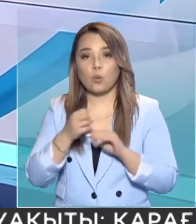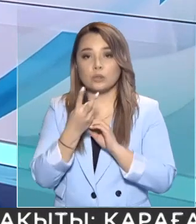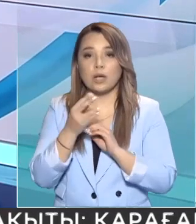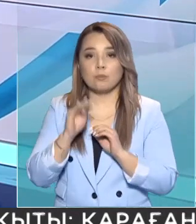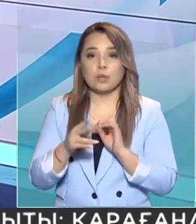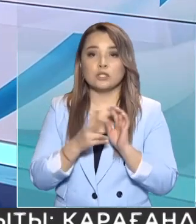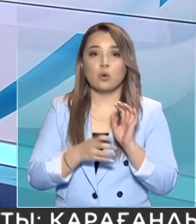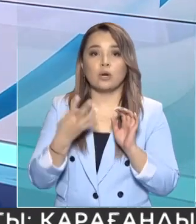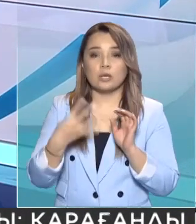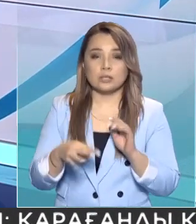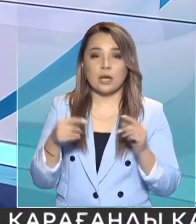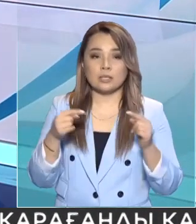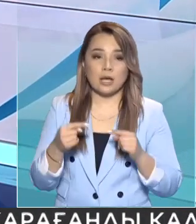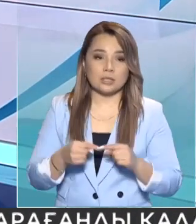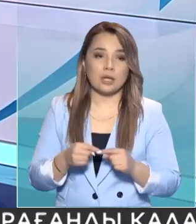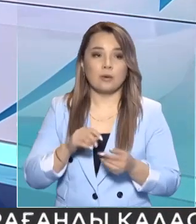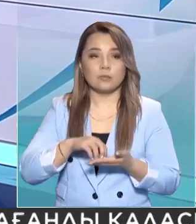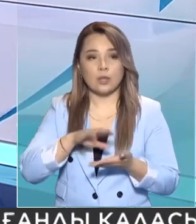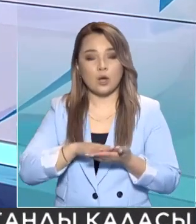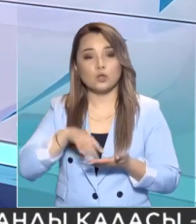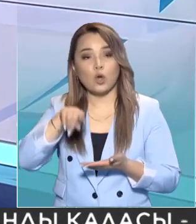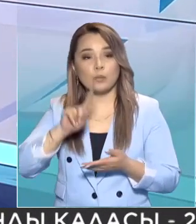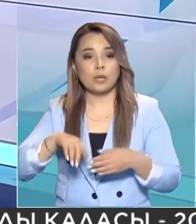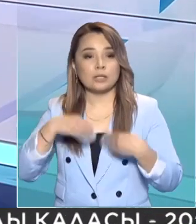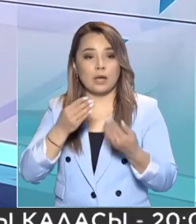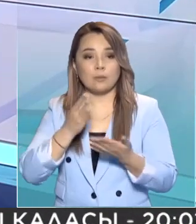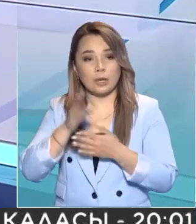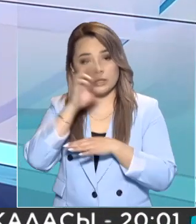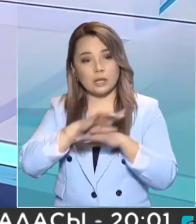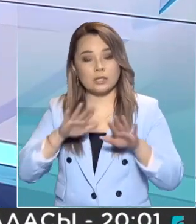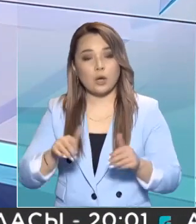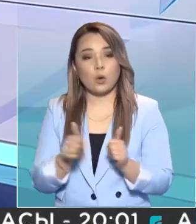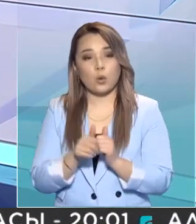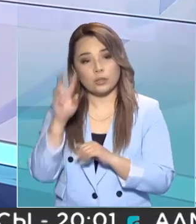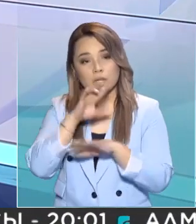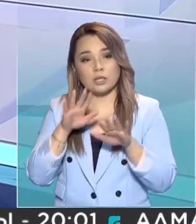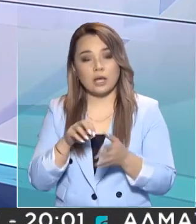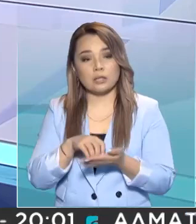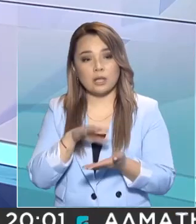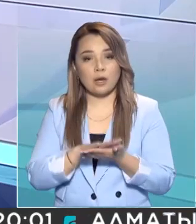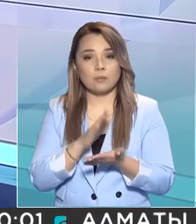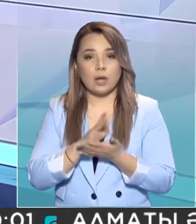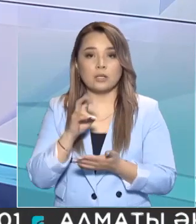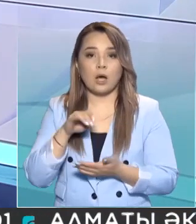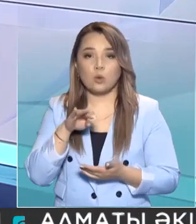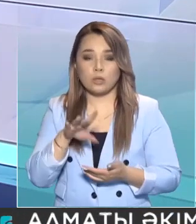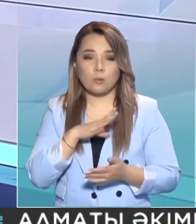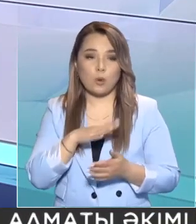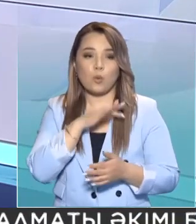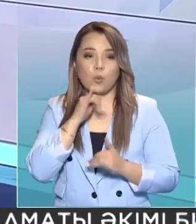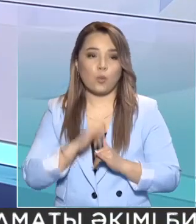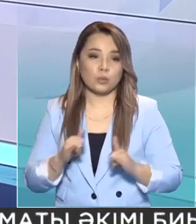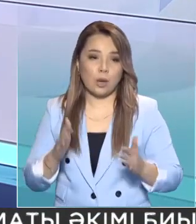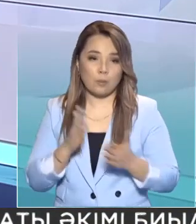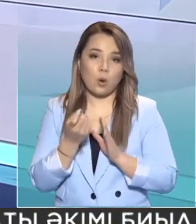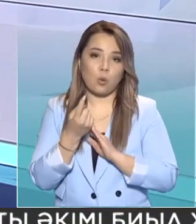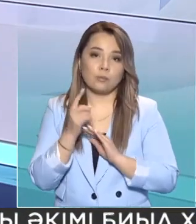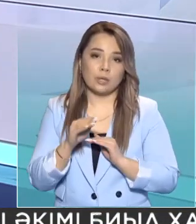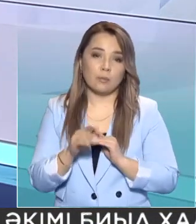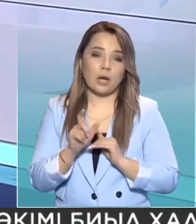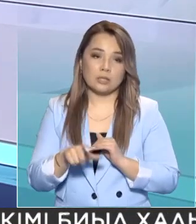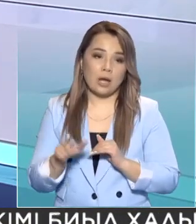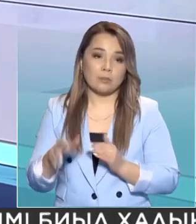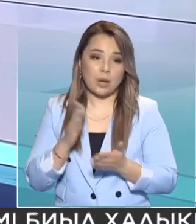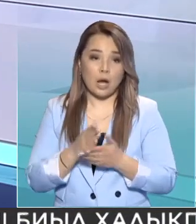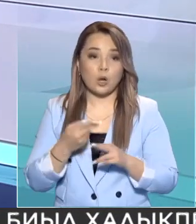12840 ресейлікке сәйкестендіру нөмірі берілген. Елімізде тіркелген көршіл азаматтарының саны әсіресе наурызда күрт көбейген 11000 адам